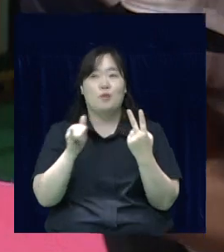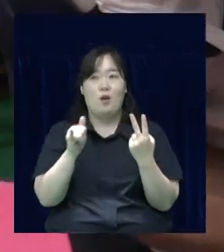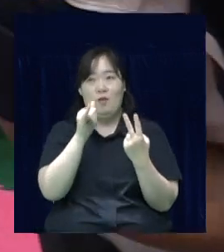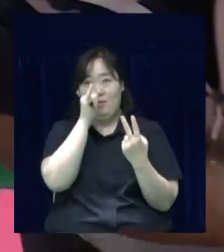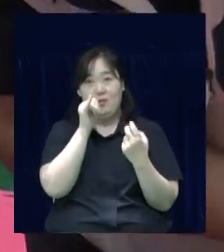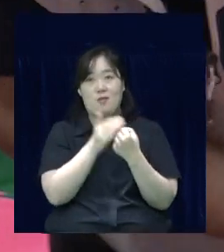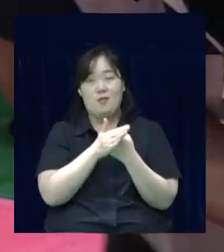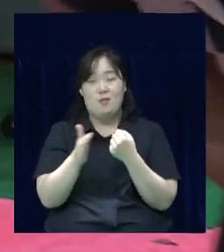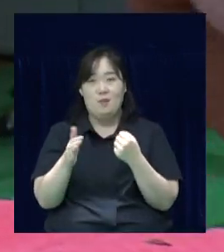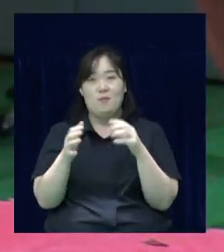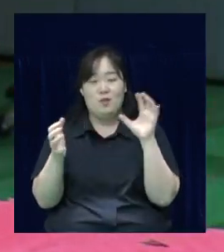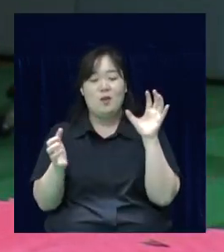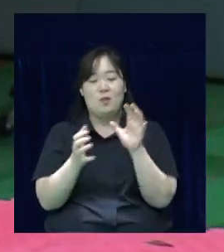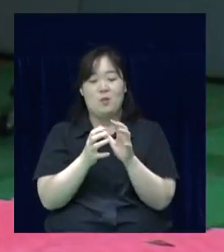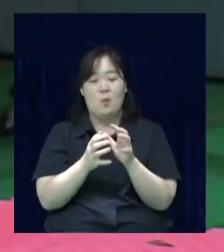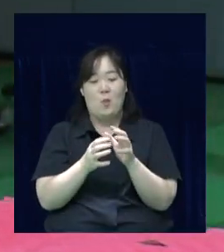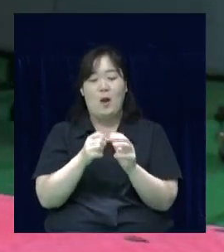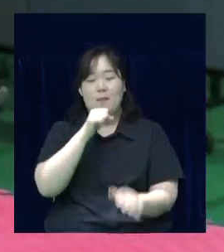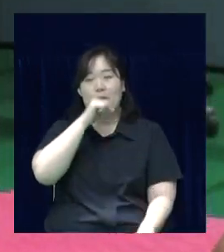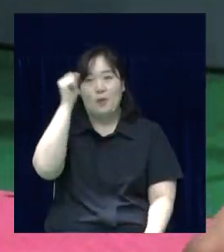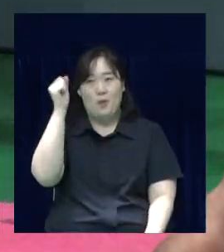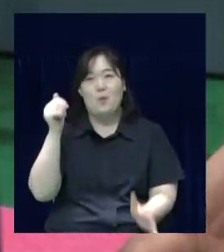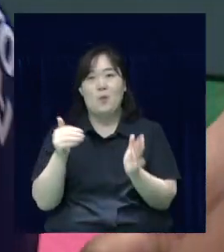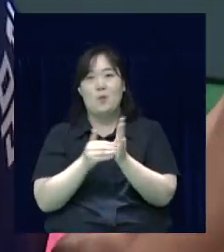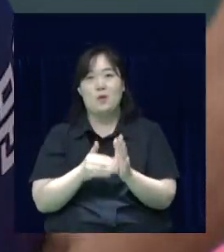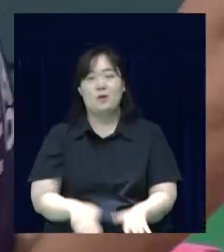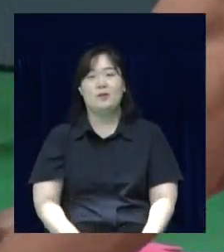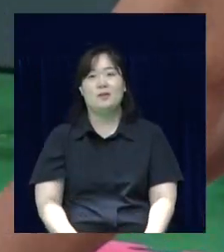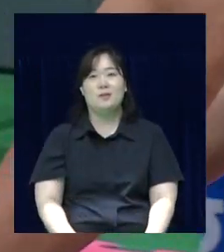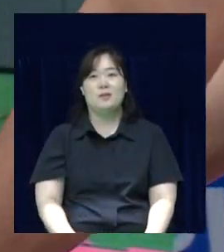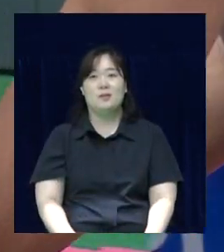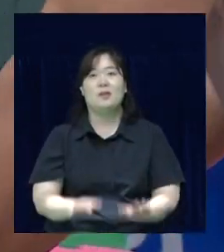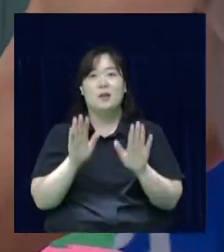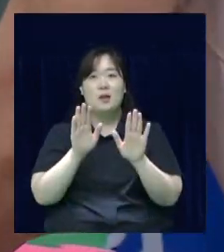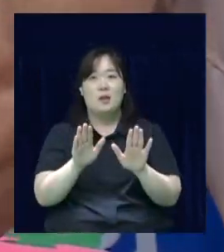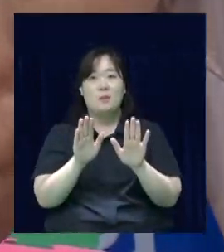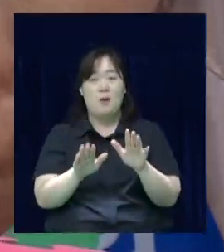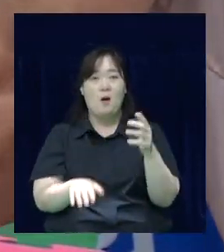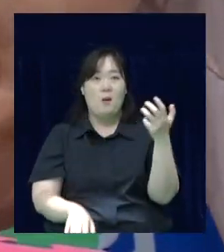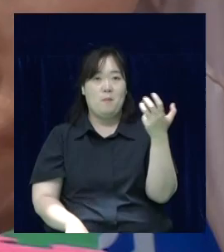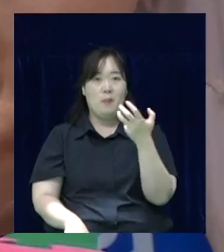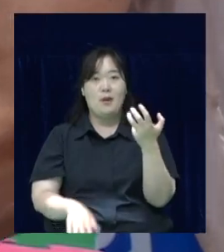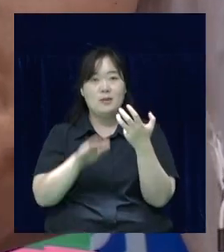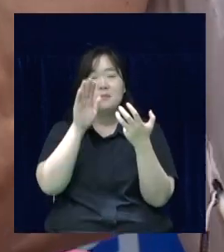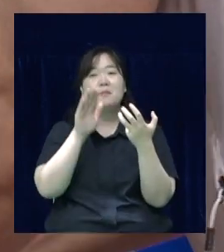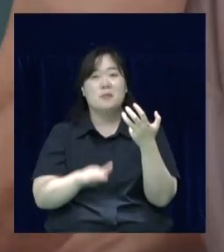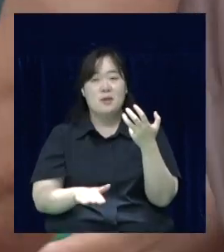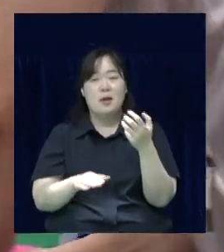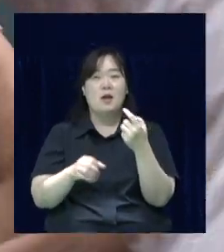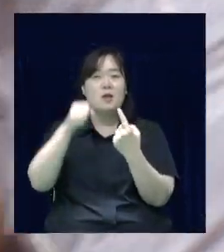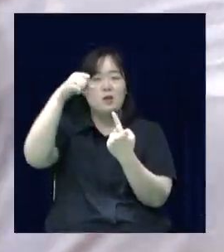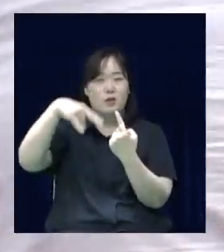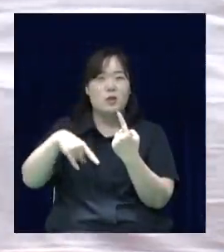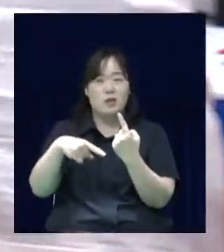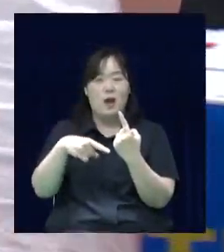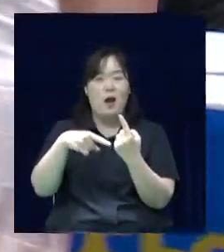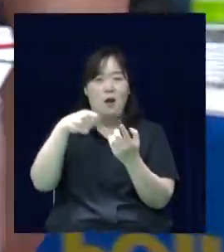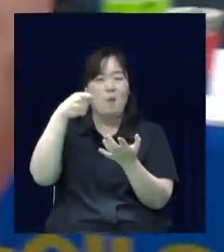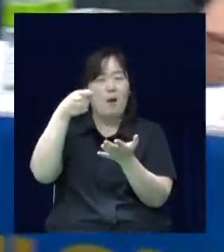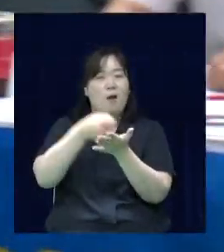이렇게 되면은 문정훈 선수가 이제는 이번 80kg 이하 체급에서는 뭐 1위가 거의 확정이 된